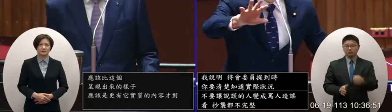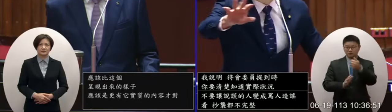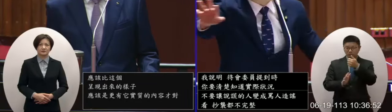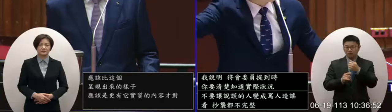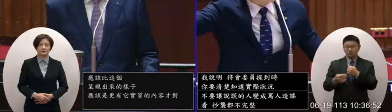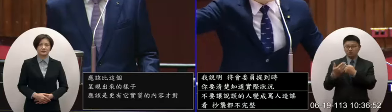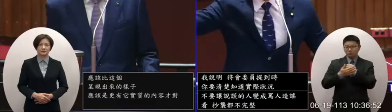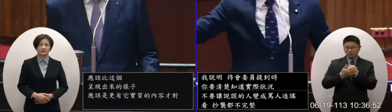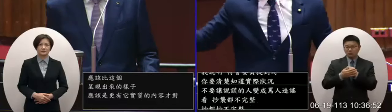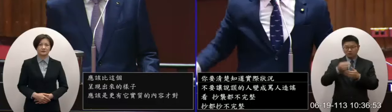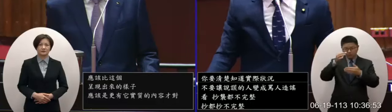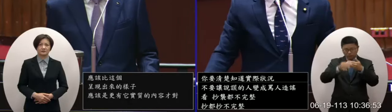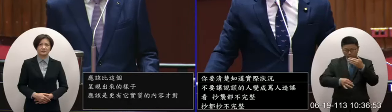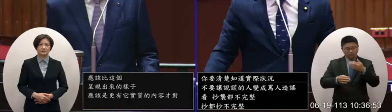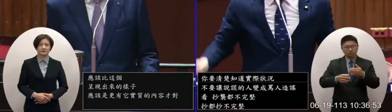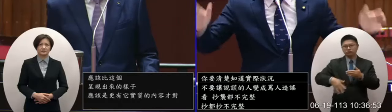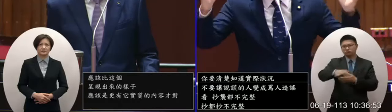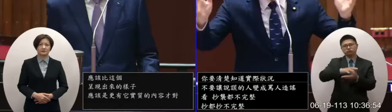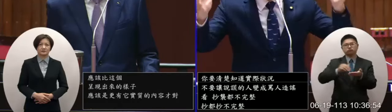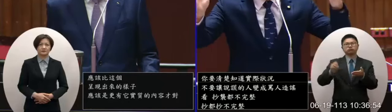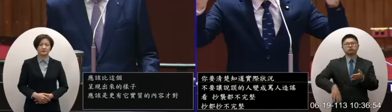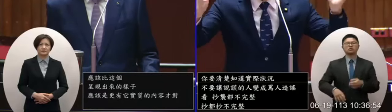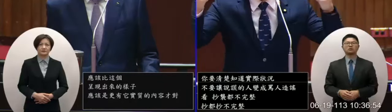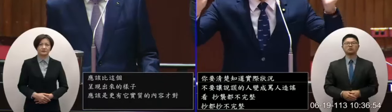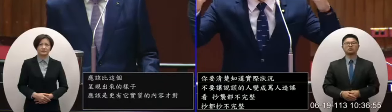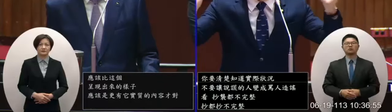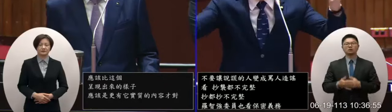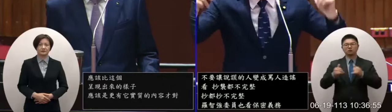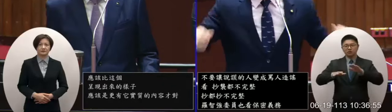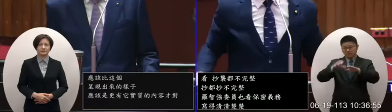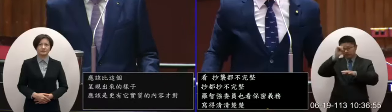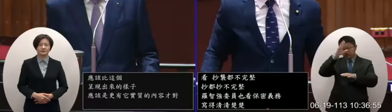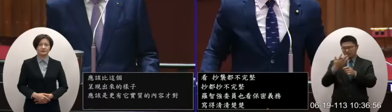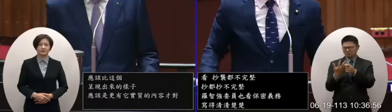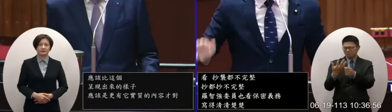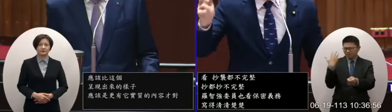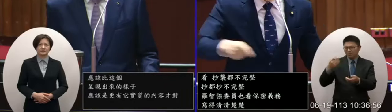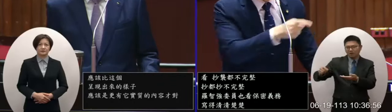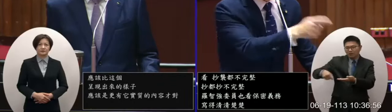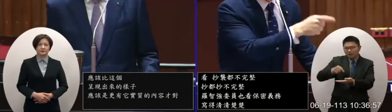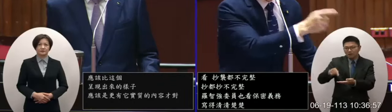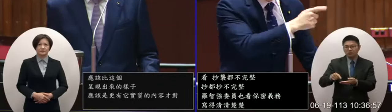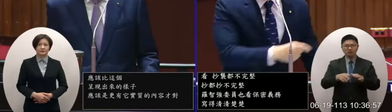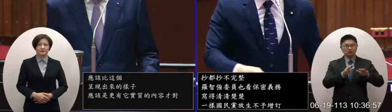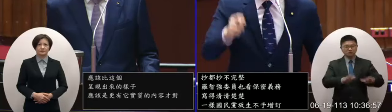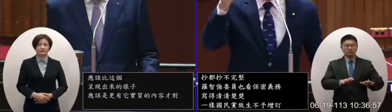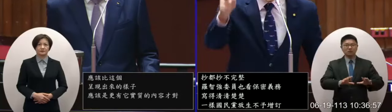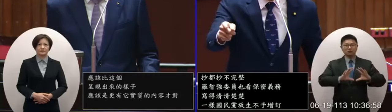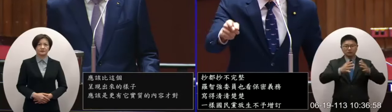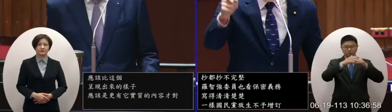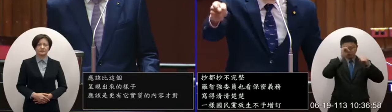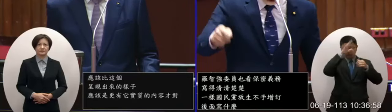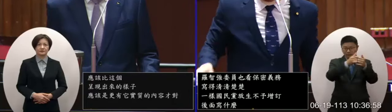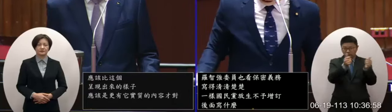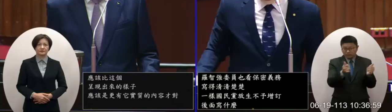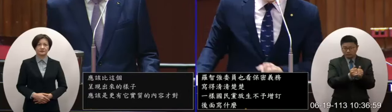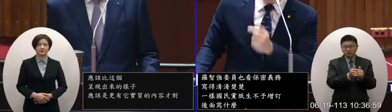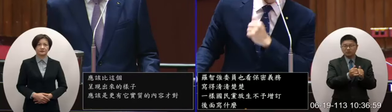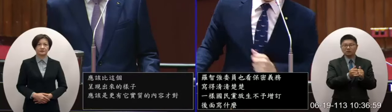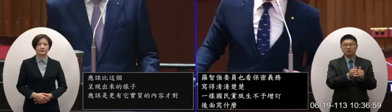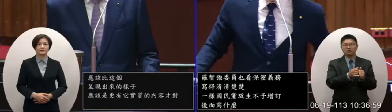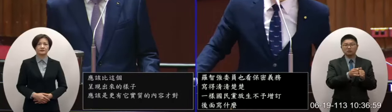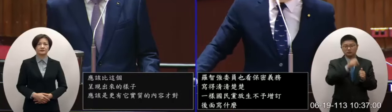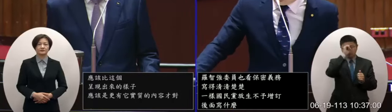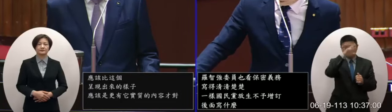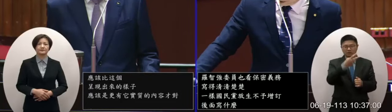定，通通拿掉了。民进党就算是八年前的版本，都比现在国众版的来得周延，来得完整。